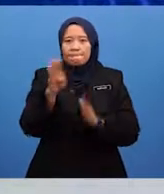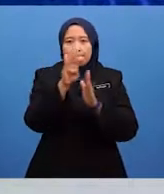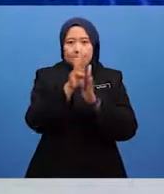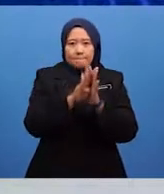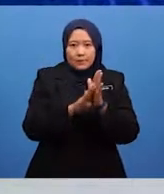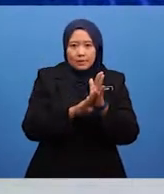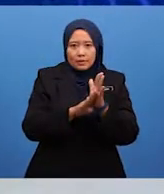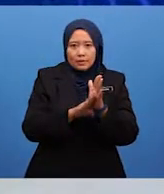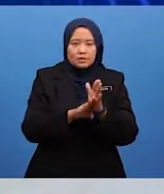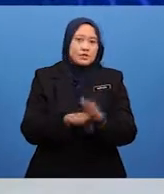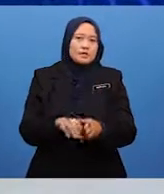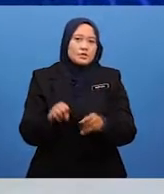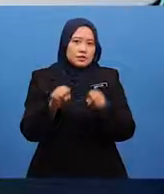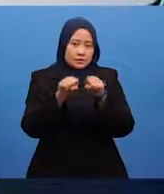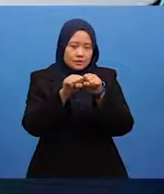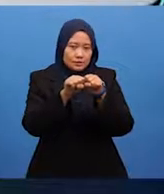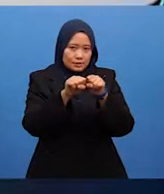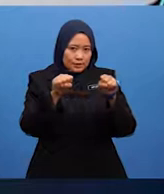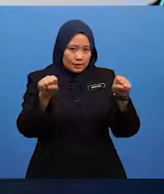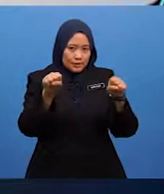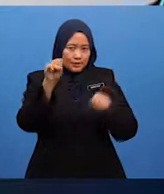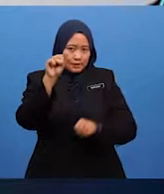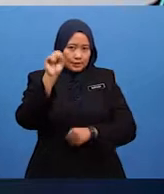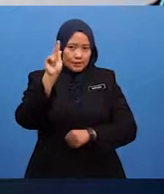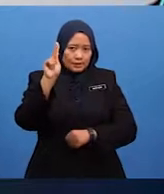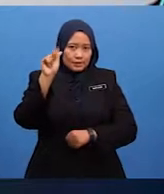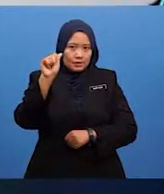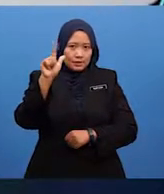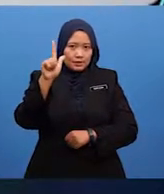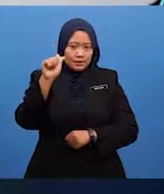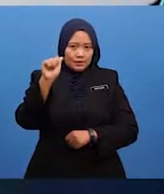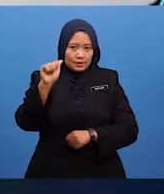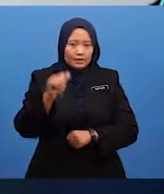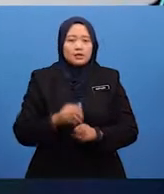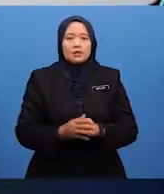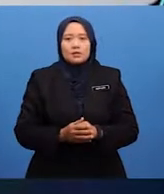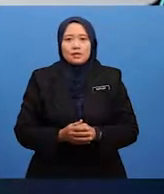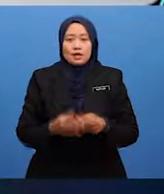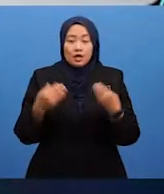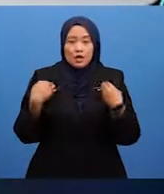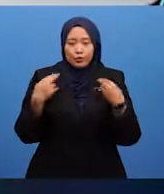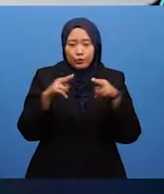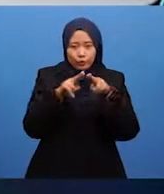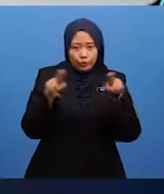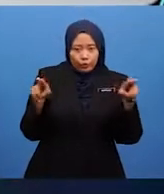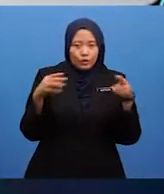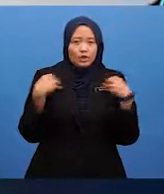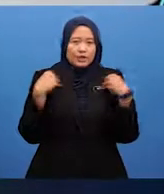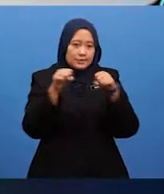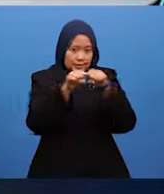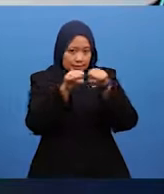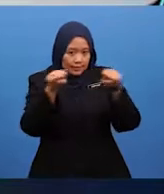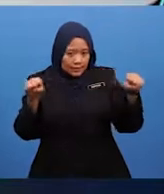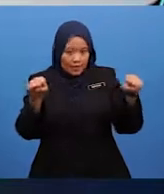mirip kalau tidak berskala tidak dipanggil sebagai lukisan teknik ke-11 lukisan teknik itu